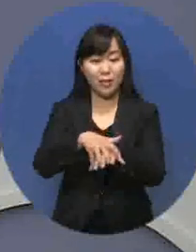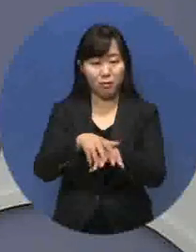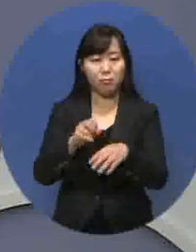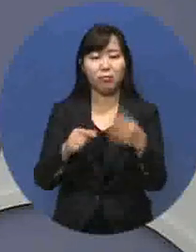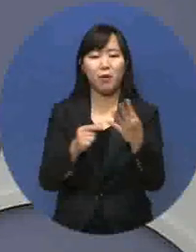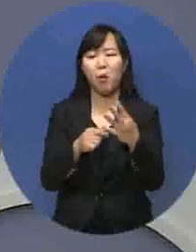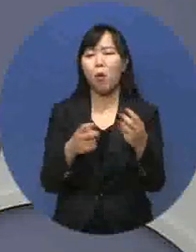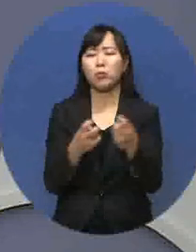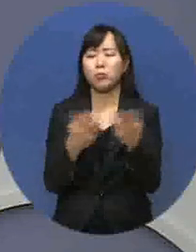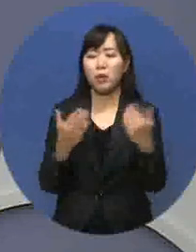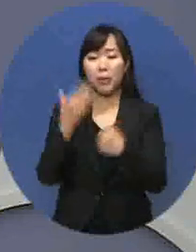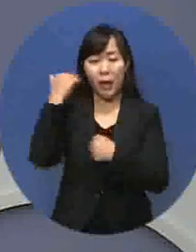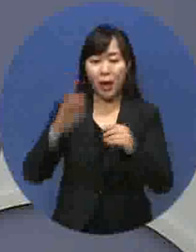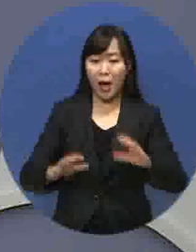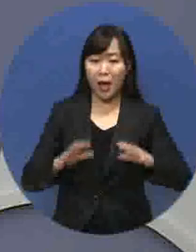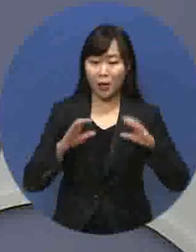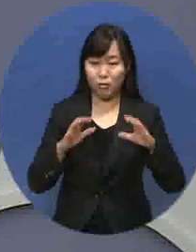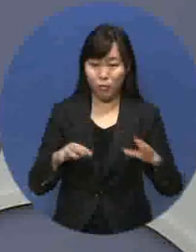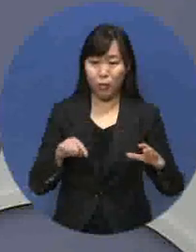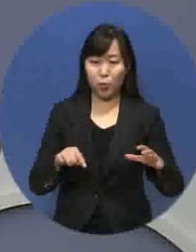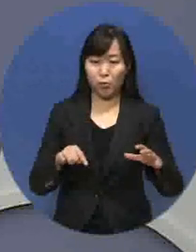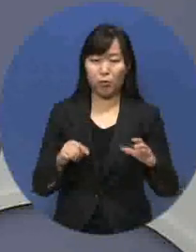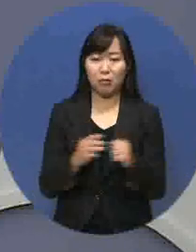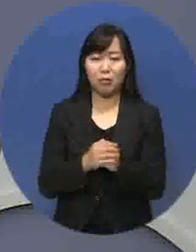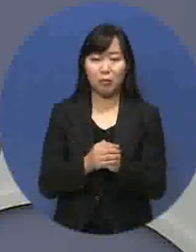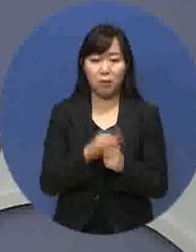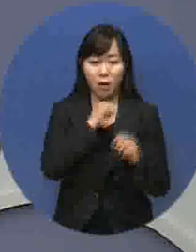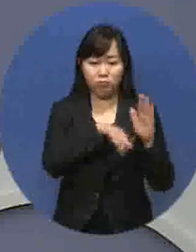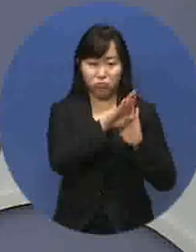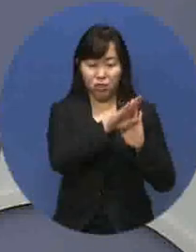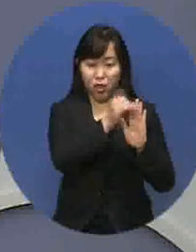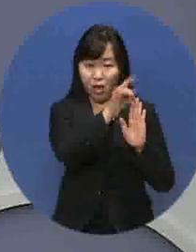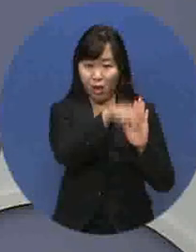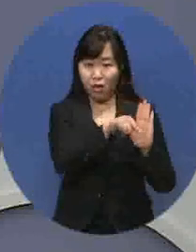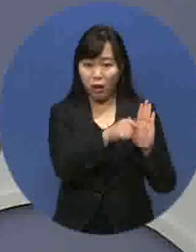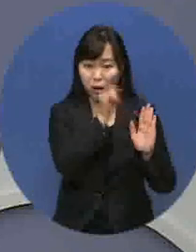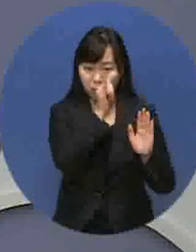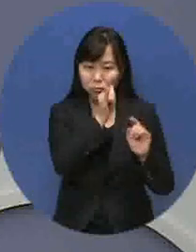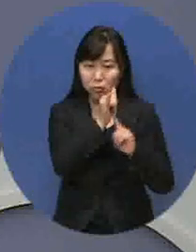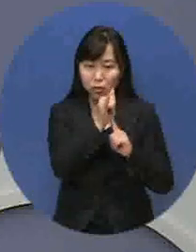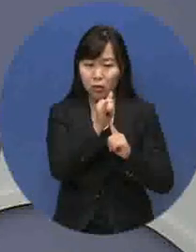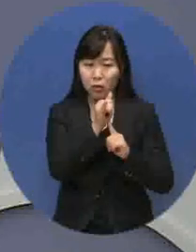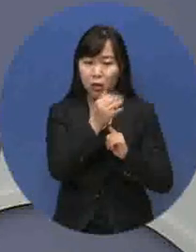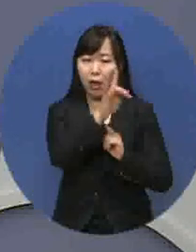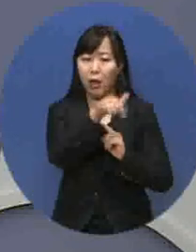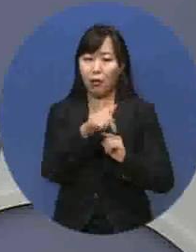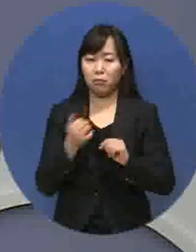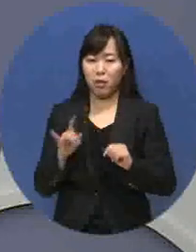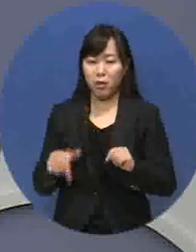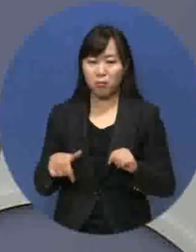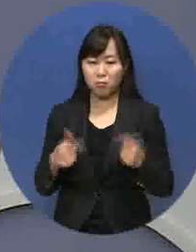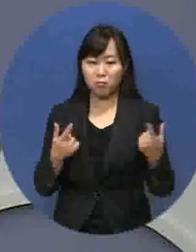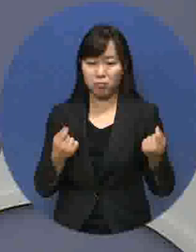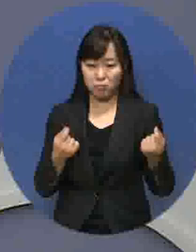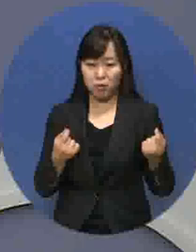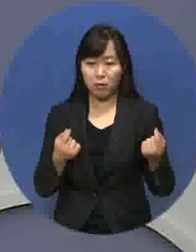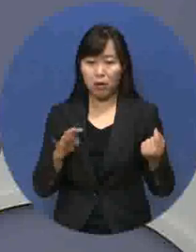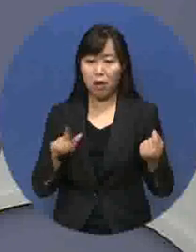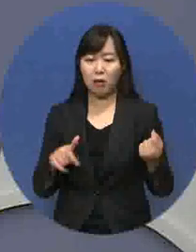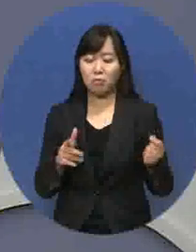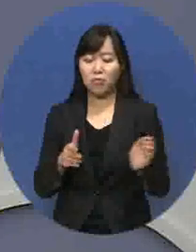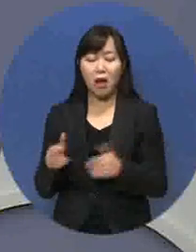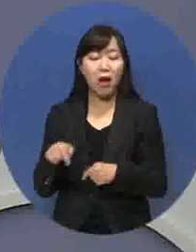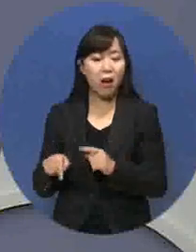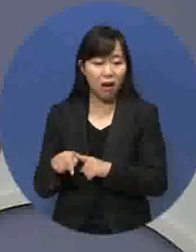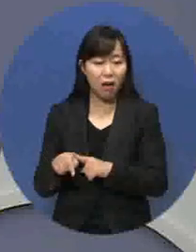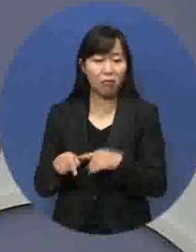수 없이 대한민국도 이제 북이 핵을 가지고 있는 이상은 핵대 핵밖에는 현재까지는 답이 없었기 때문에 핵무장. 요